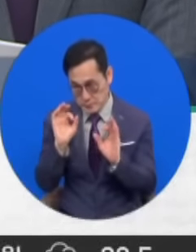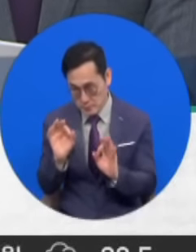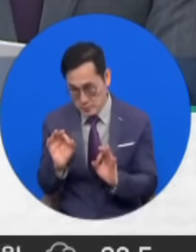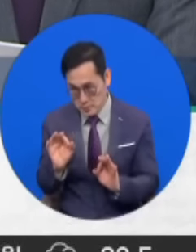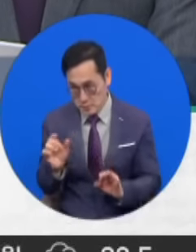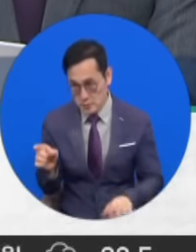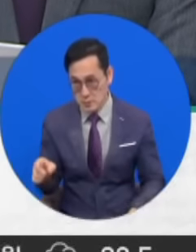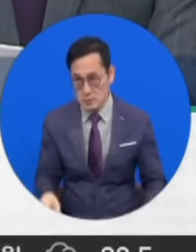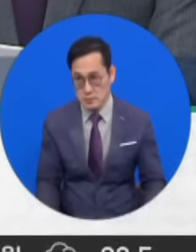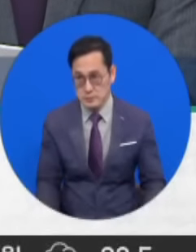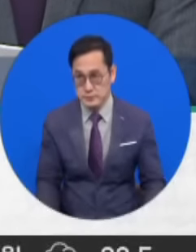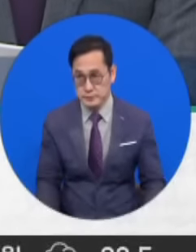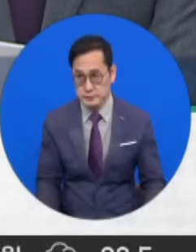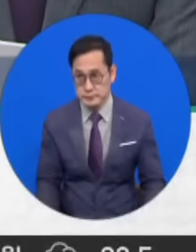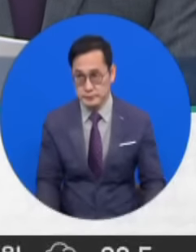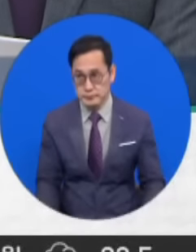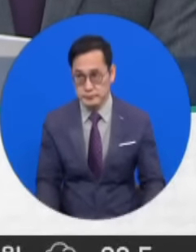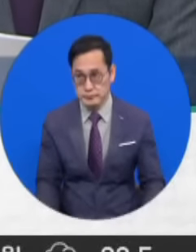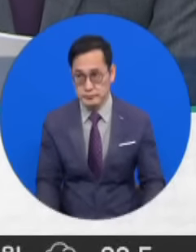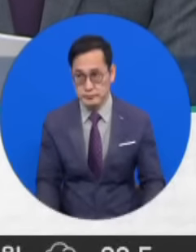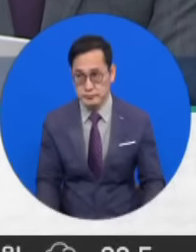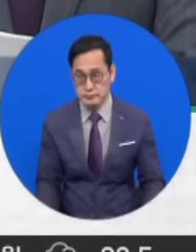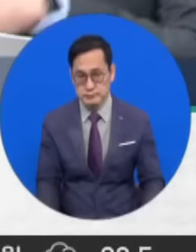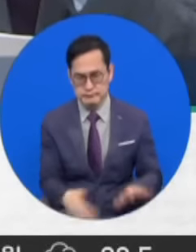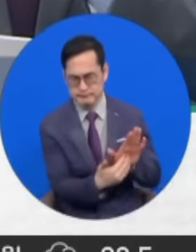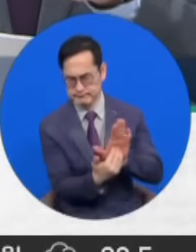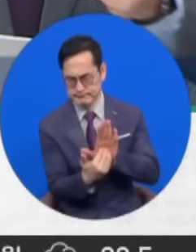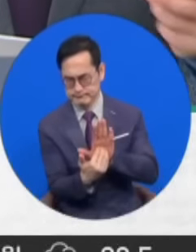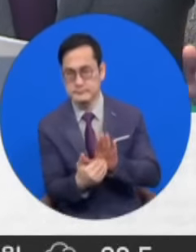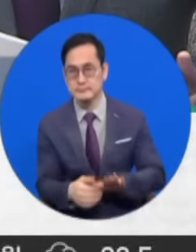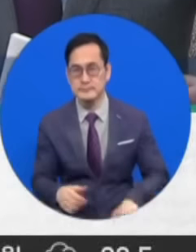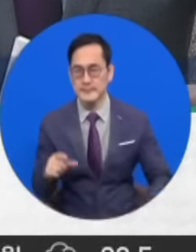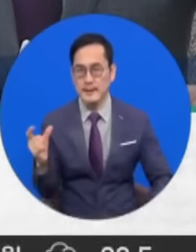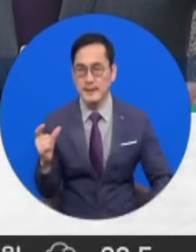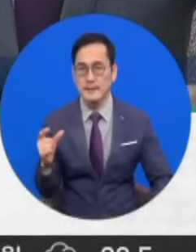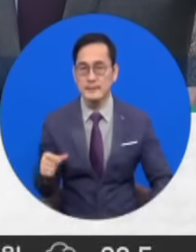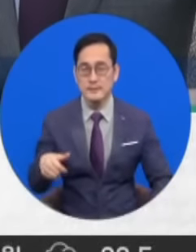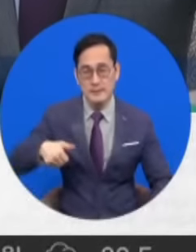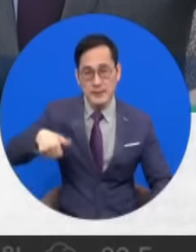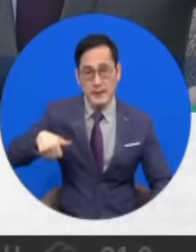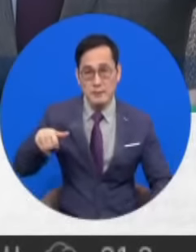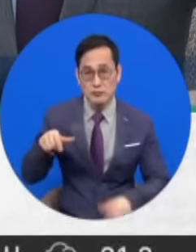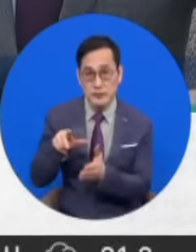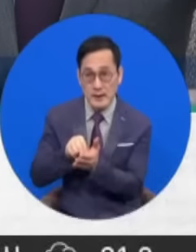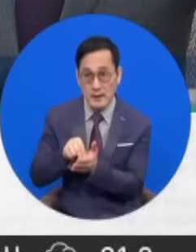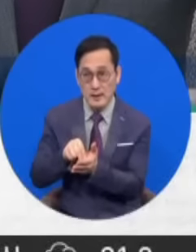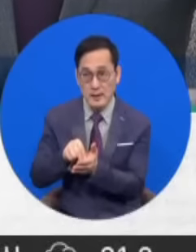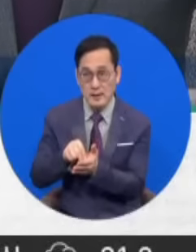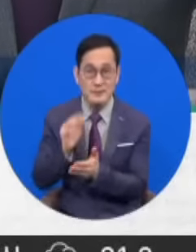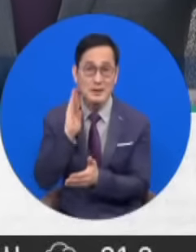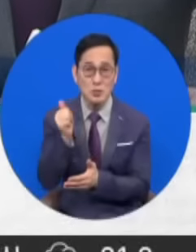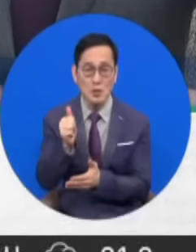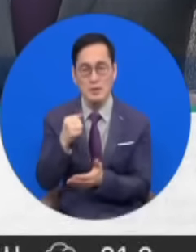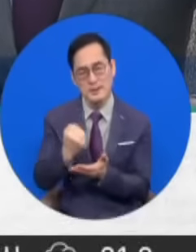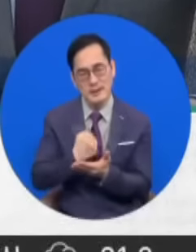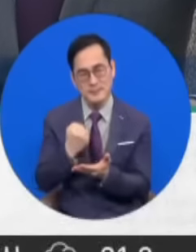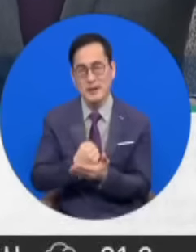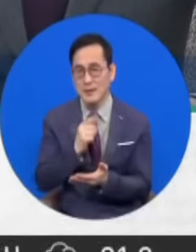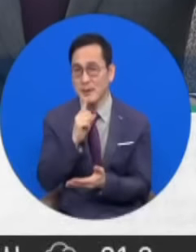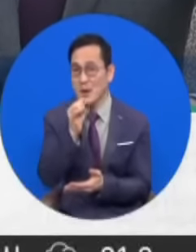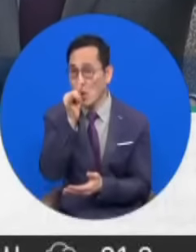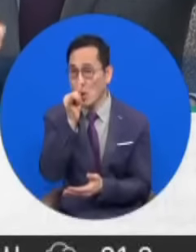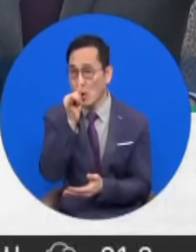보면은 굉장히 강경해요. 그러니까 이 명품백 입장 관련해서도 대통령이 사실은 일관 표명까지 했는데도